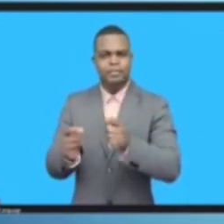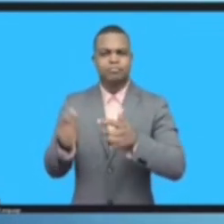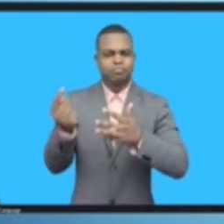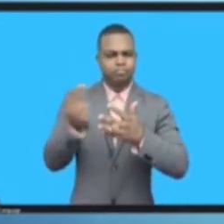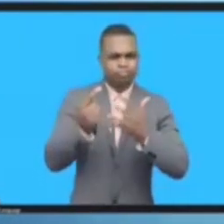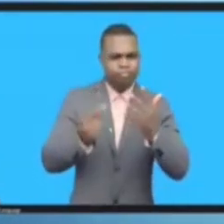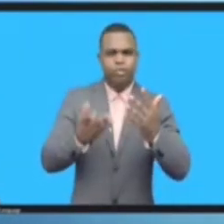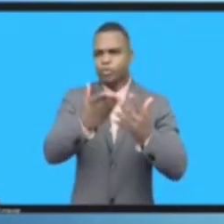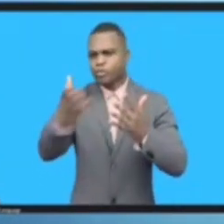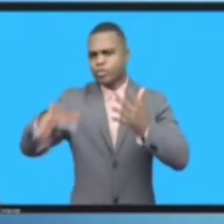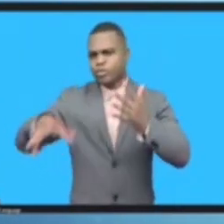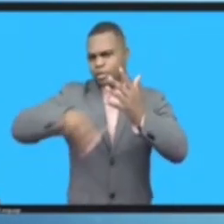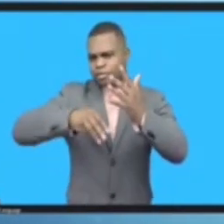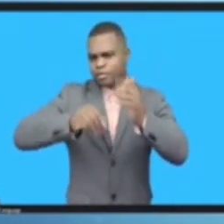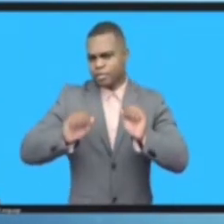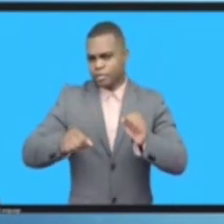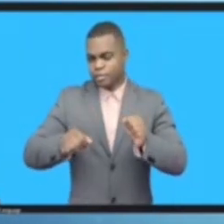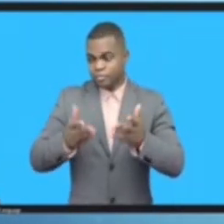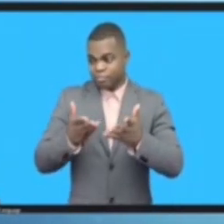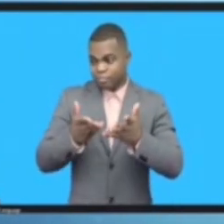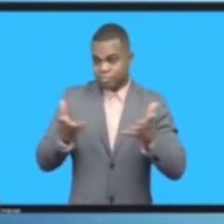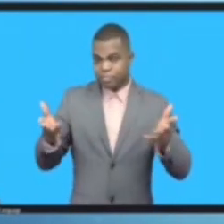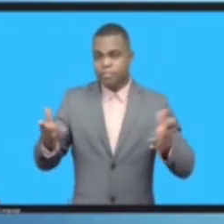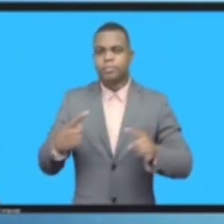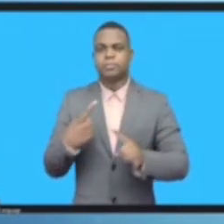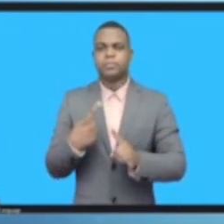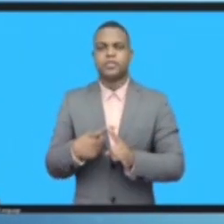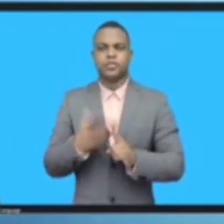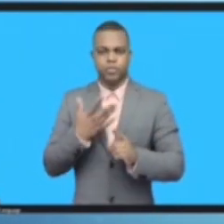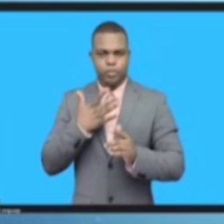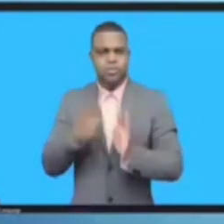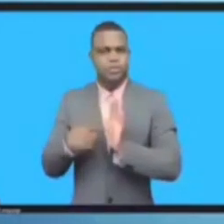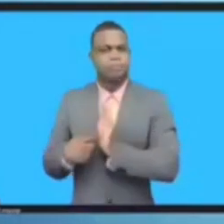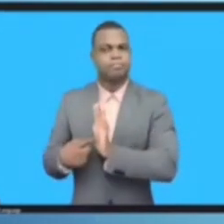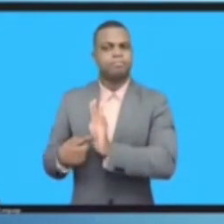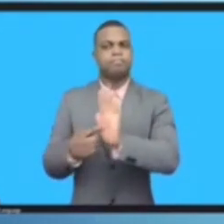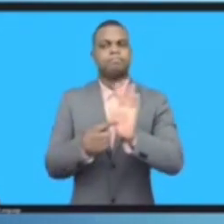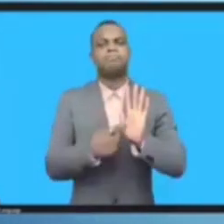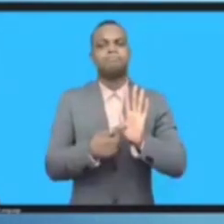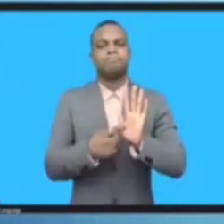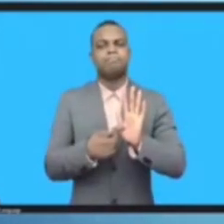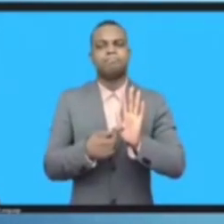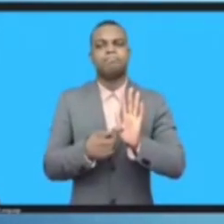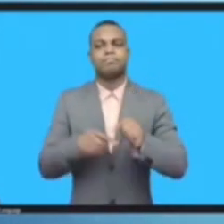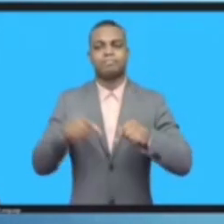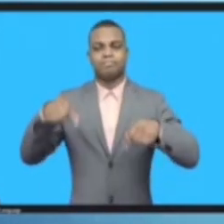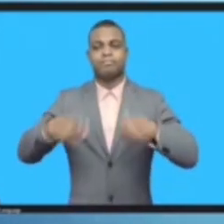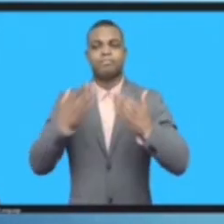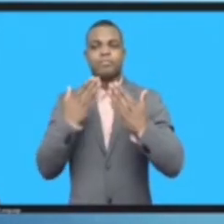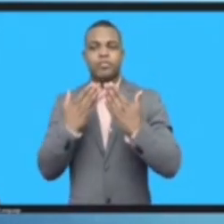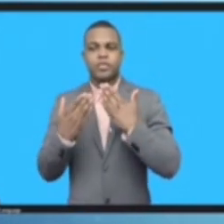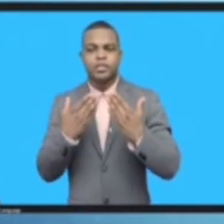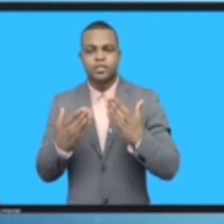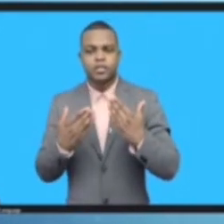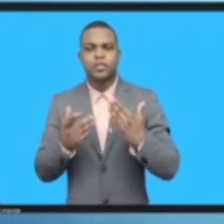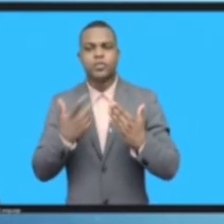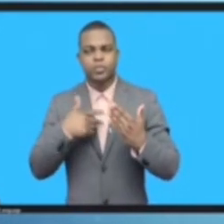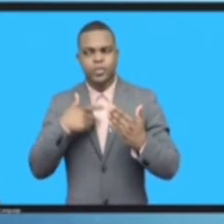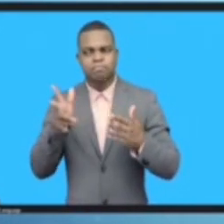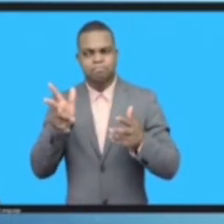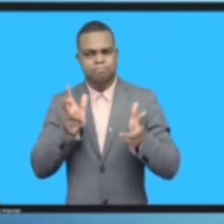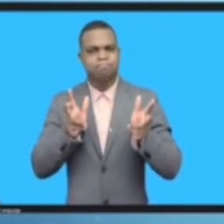cet après-midi. Depuis le premier sommet mondial sur la société de l'information, nous avons